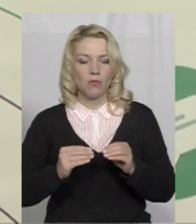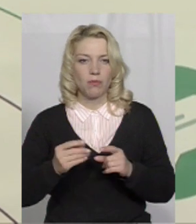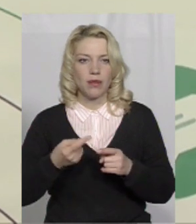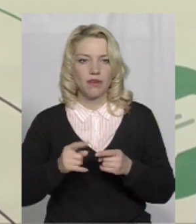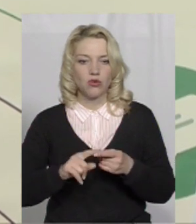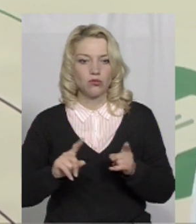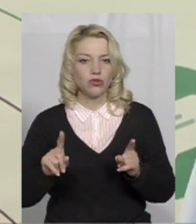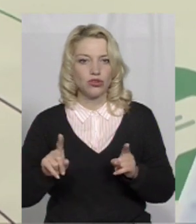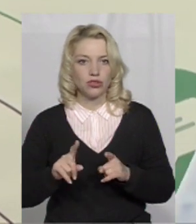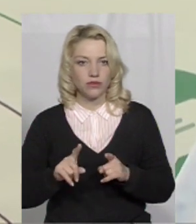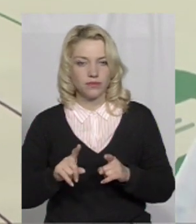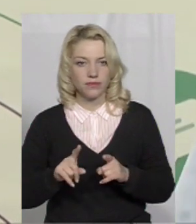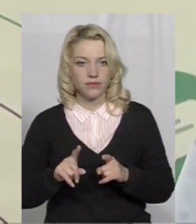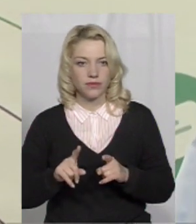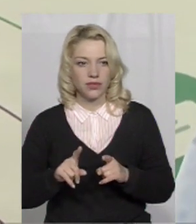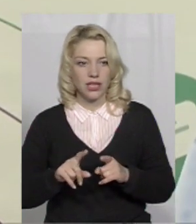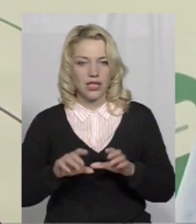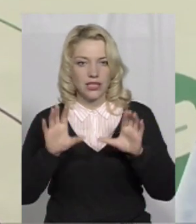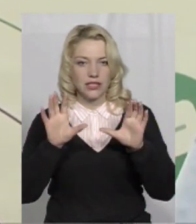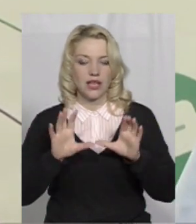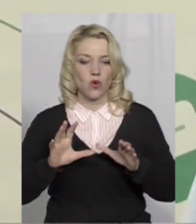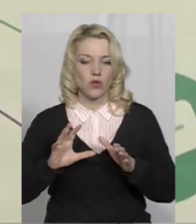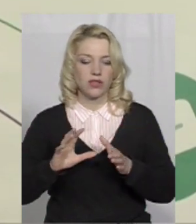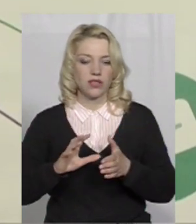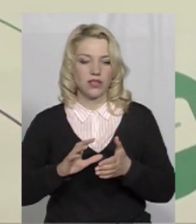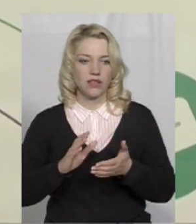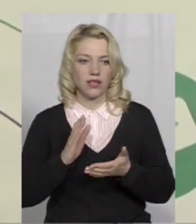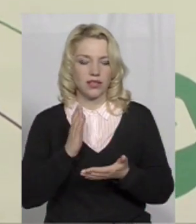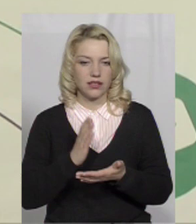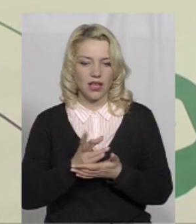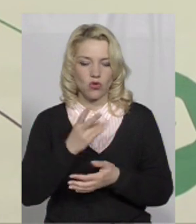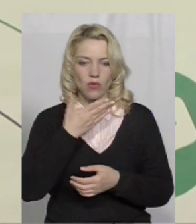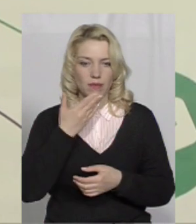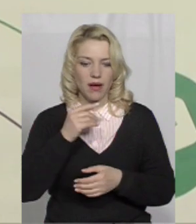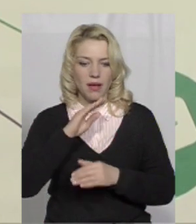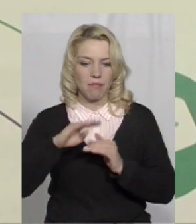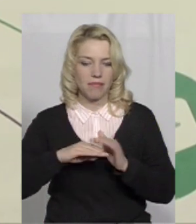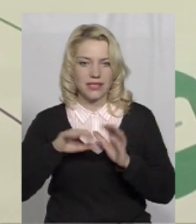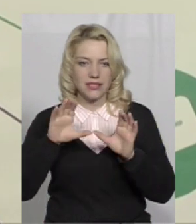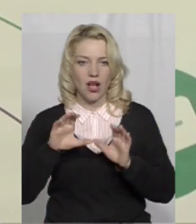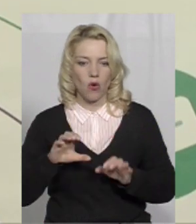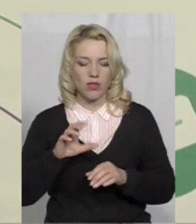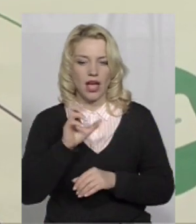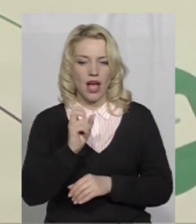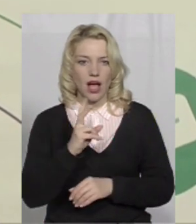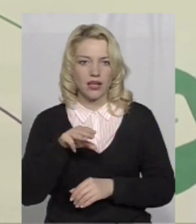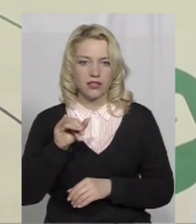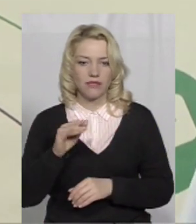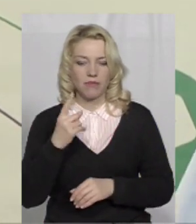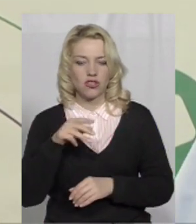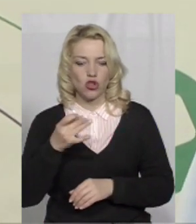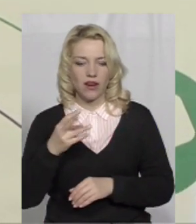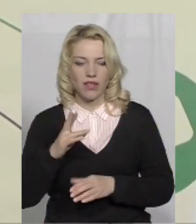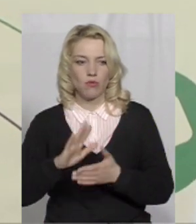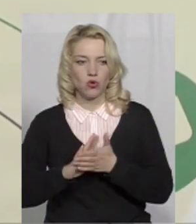в принципі закон виходить, але нема підзаконних актів. От 1 травня має бути типовий договір на того